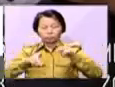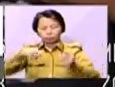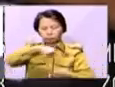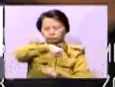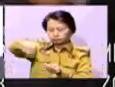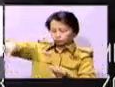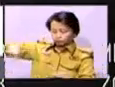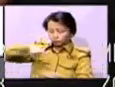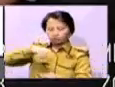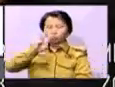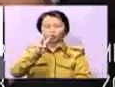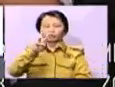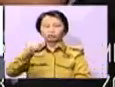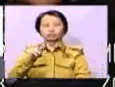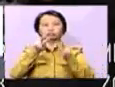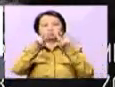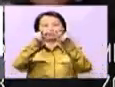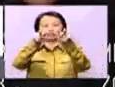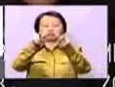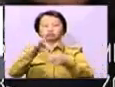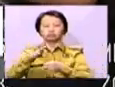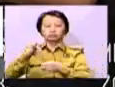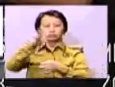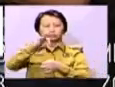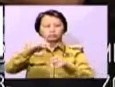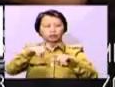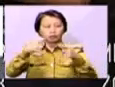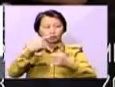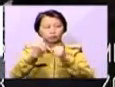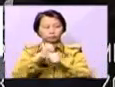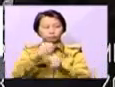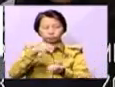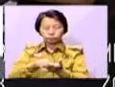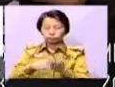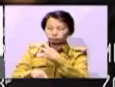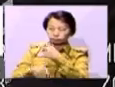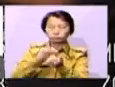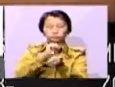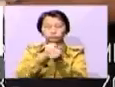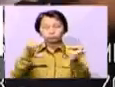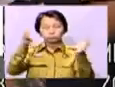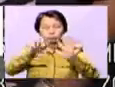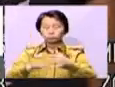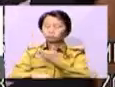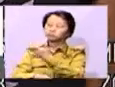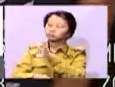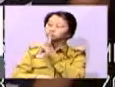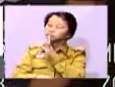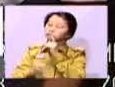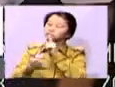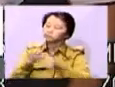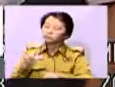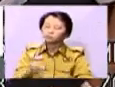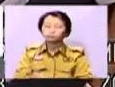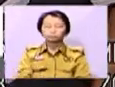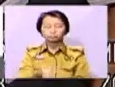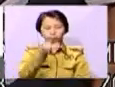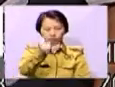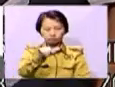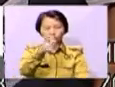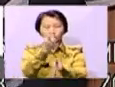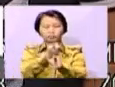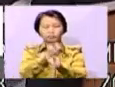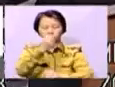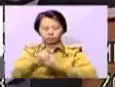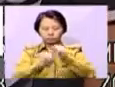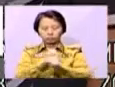menyaksikan perlawanan pada malam ini. Semangat yang berlainan untuk tahun ini bagi sukan C. Apa komen Dato'? Ya, benar. Memang tahun ini